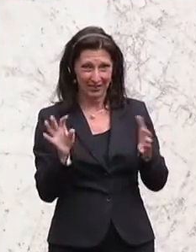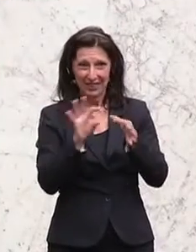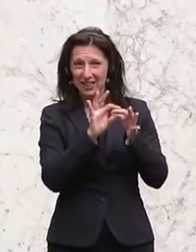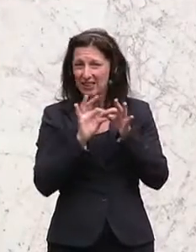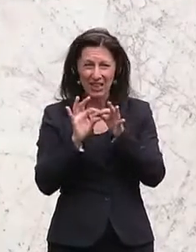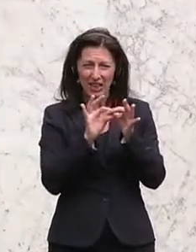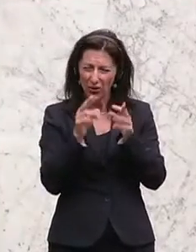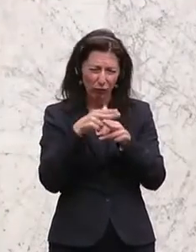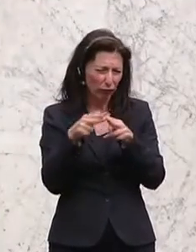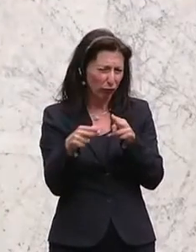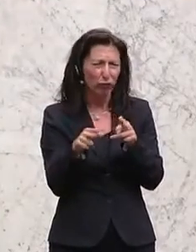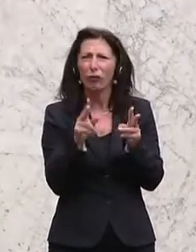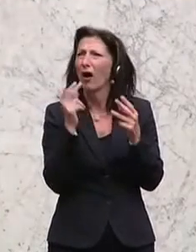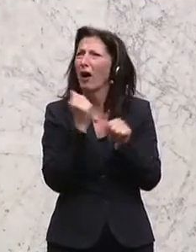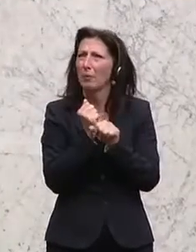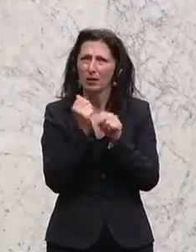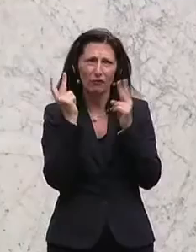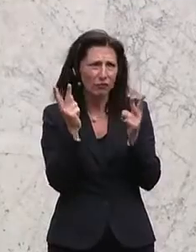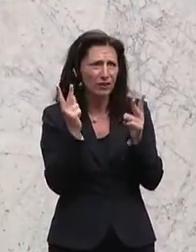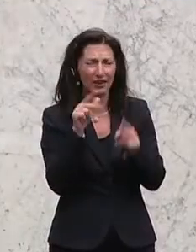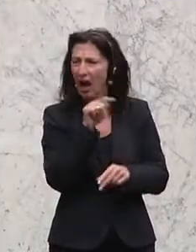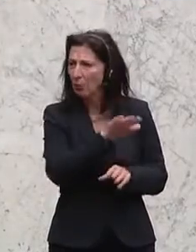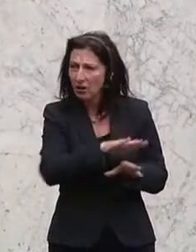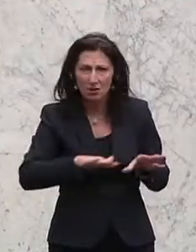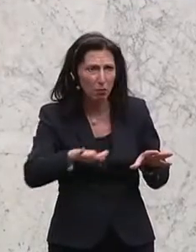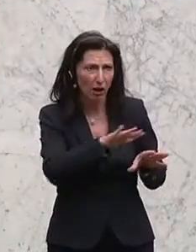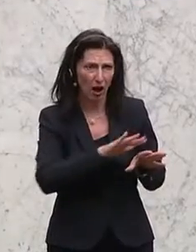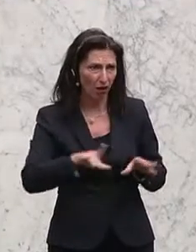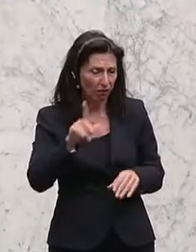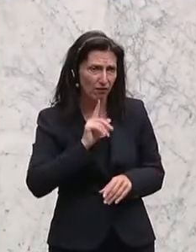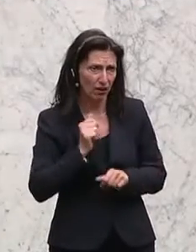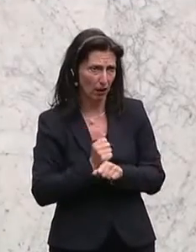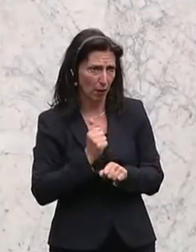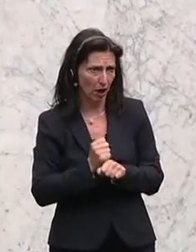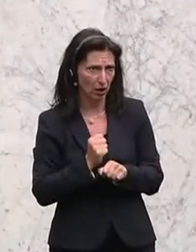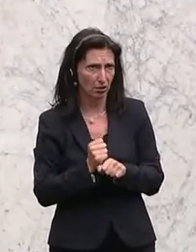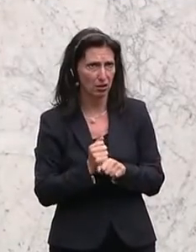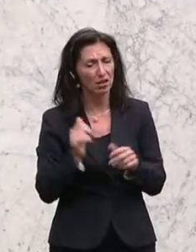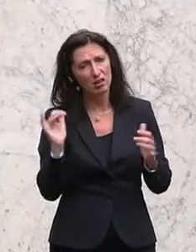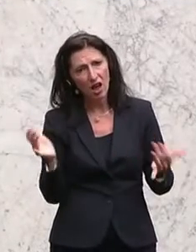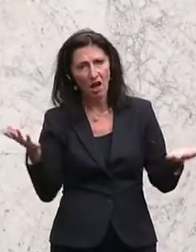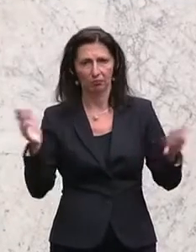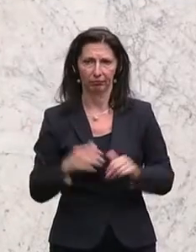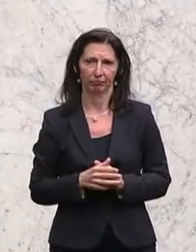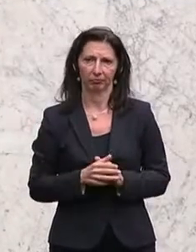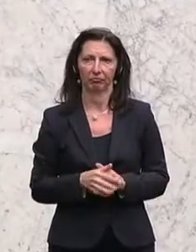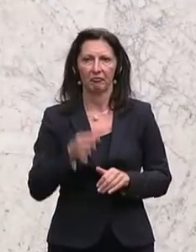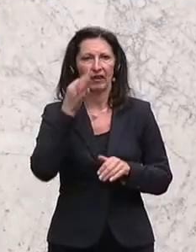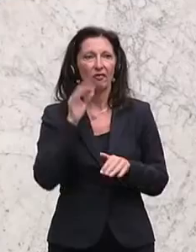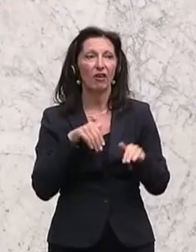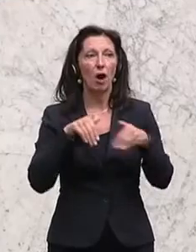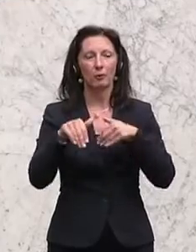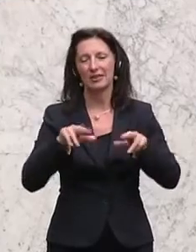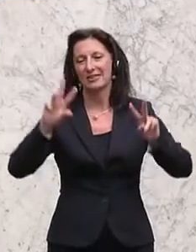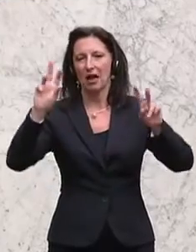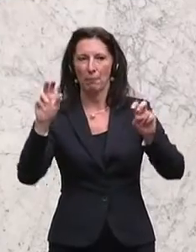Arbeit leisten. Auch in dem Bereich ist sehr wenig getan worden. Ja, das Ping-Pong-Spiel des Frauenministeriums geht ja noch